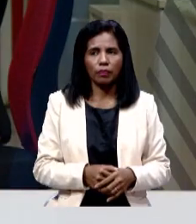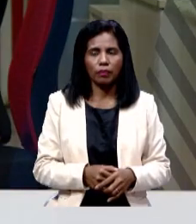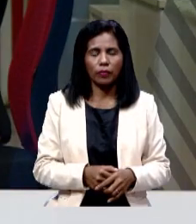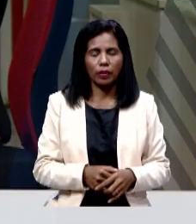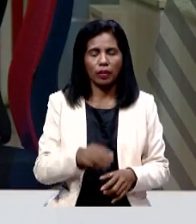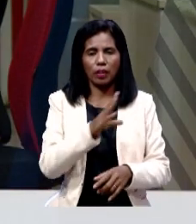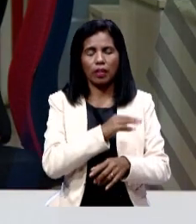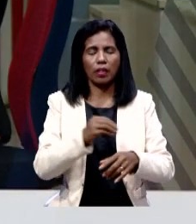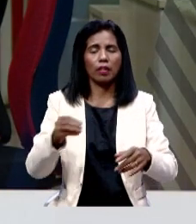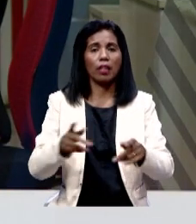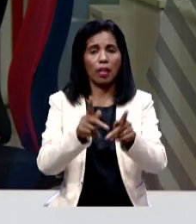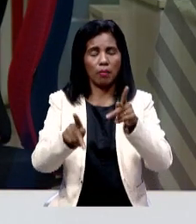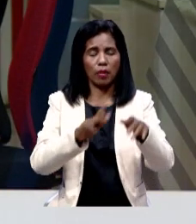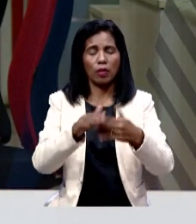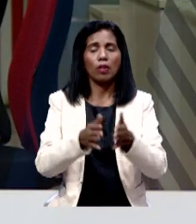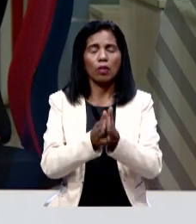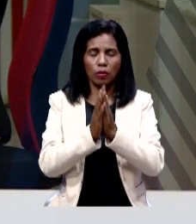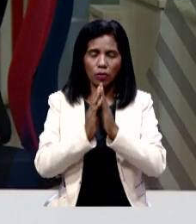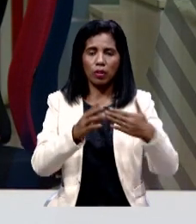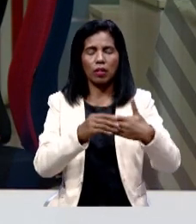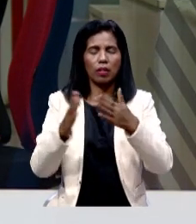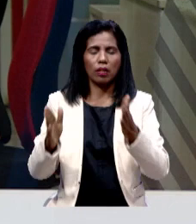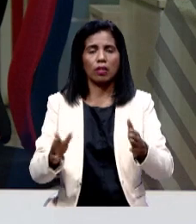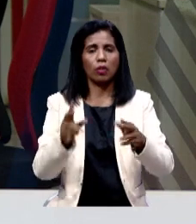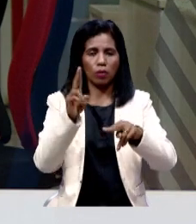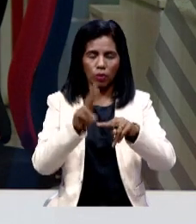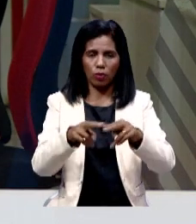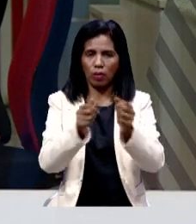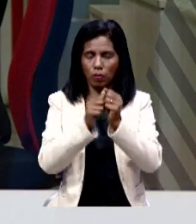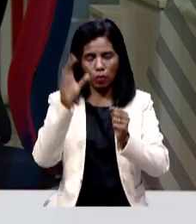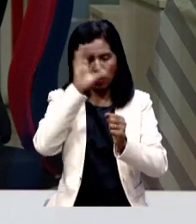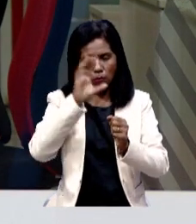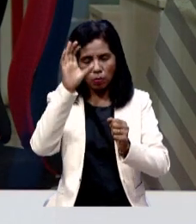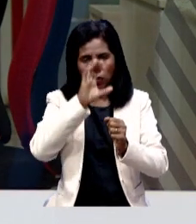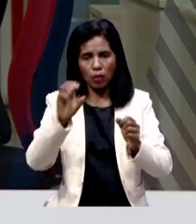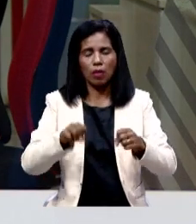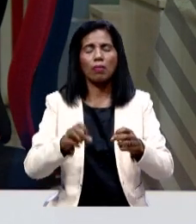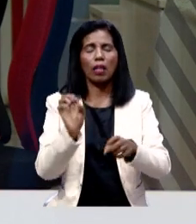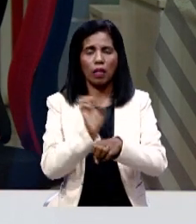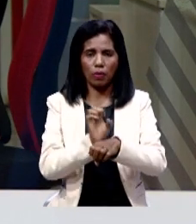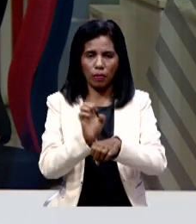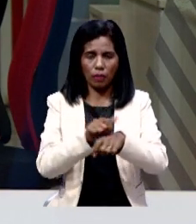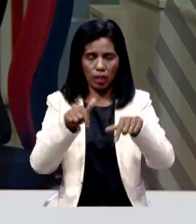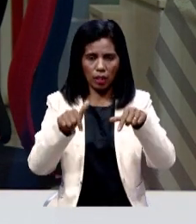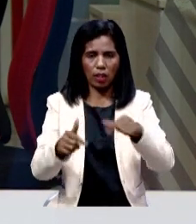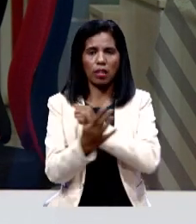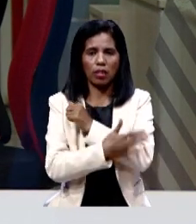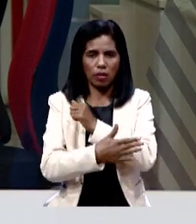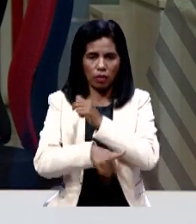Akademista husu líder sira halako egoísmo, hore turha mutuk buka solusão ba ekonomia rai larang.